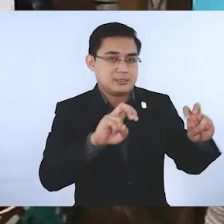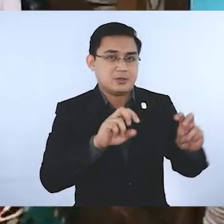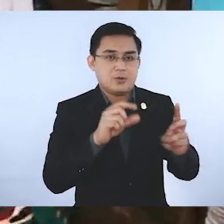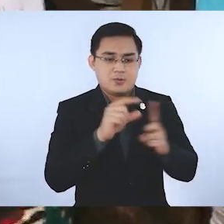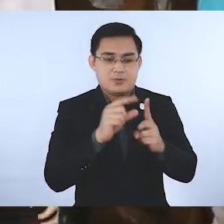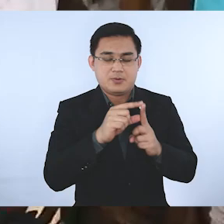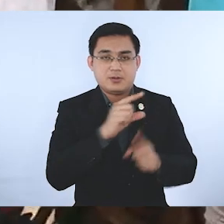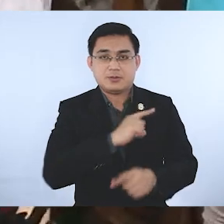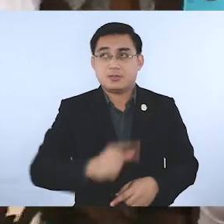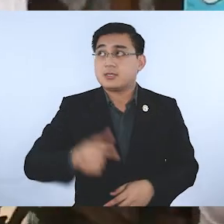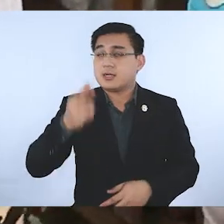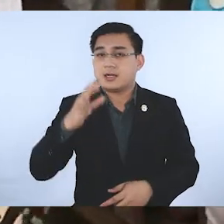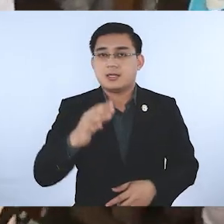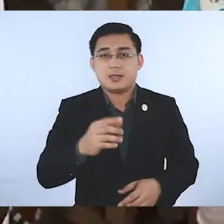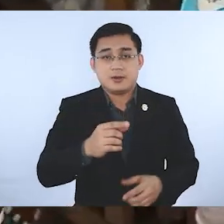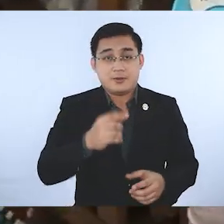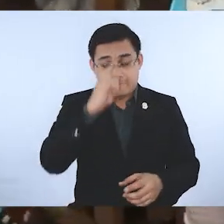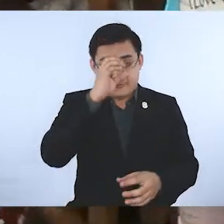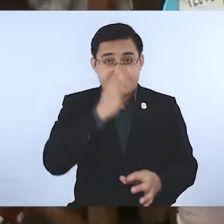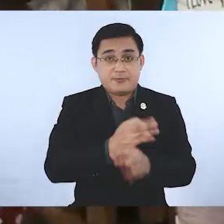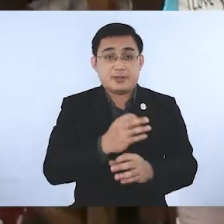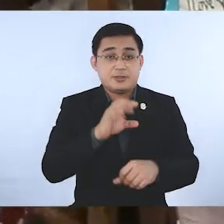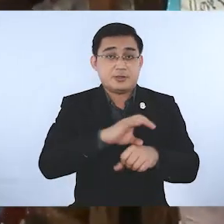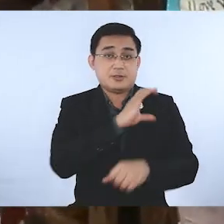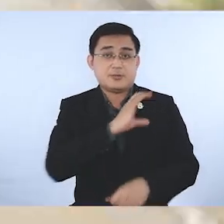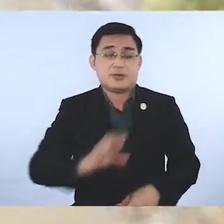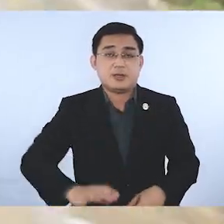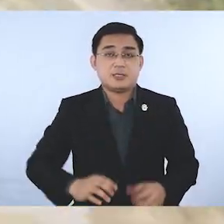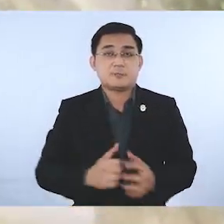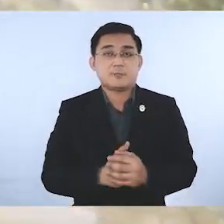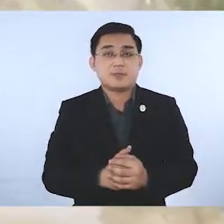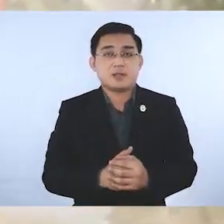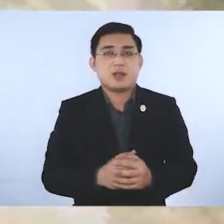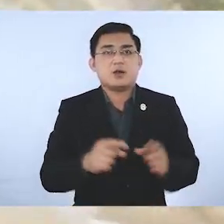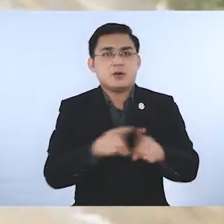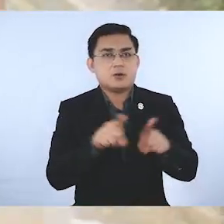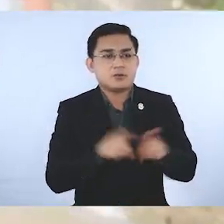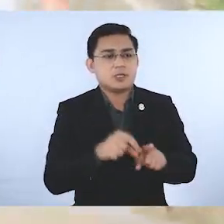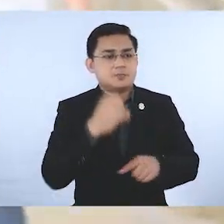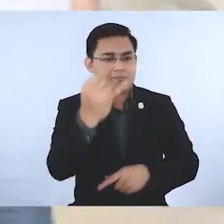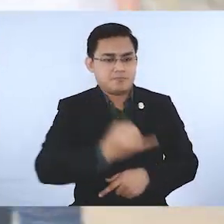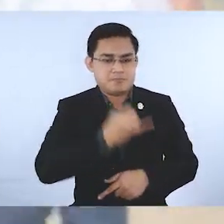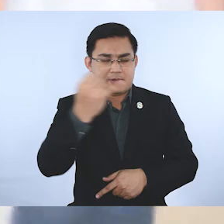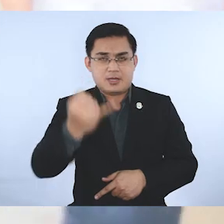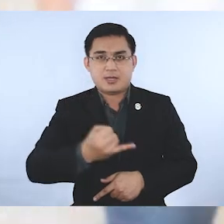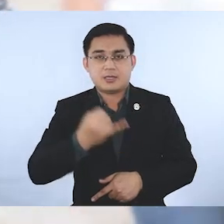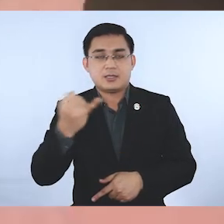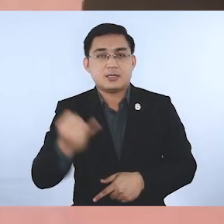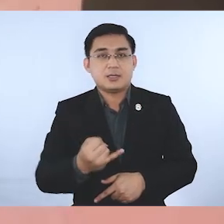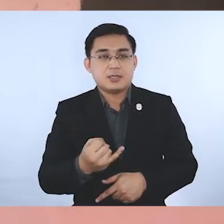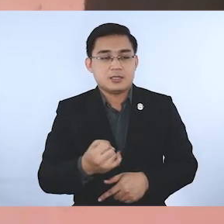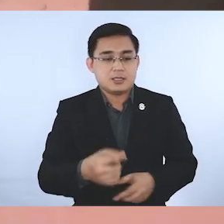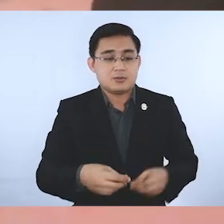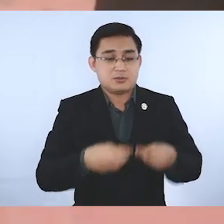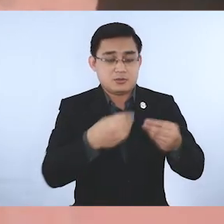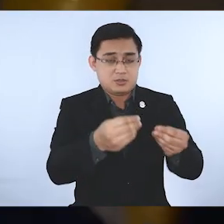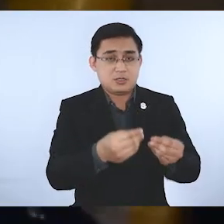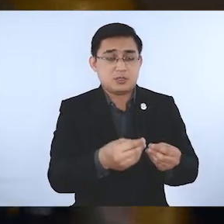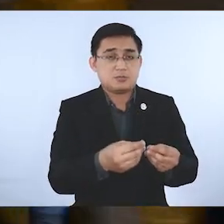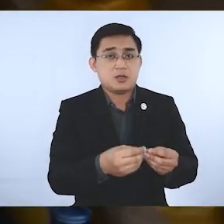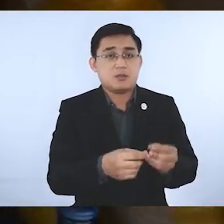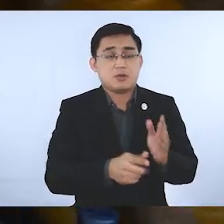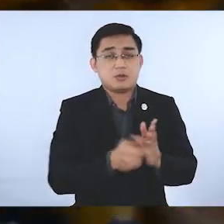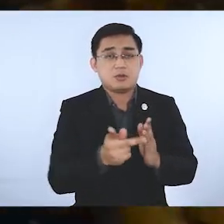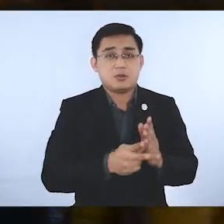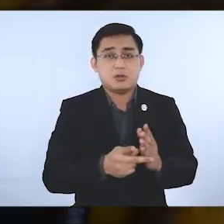na sinasampalatayanan ng Iglesia ni Cristo. Ipinag-anyaya rin ng mga kapatid sa mga nabigyan ng pasugo ang mga araw